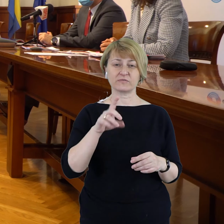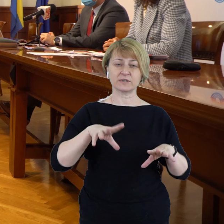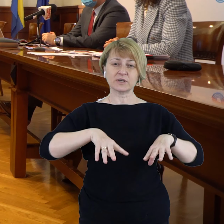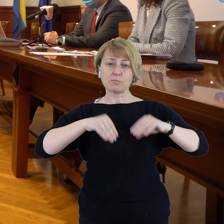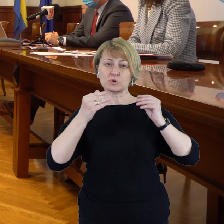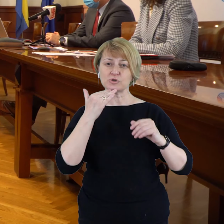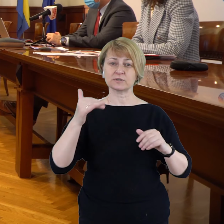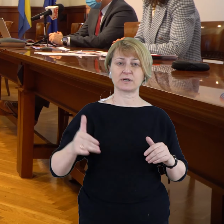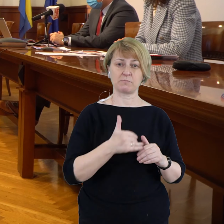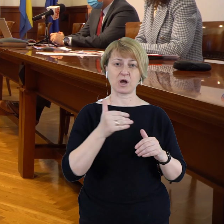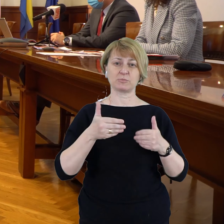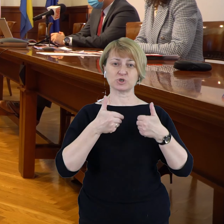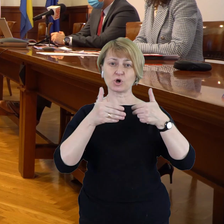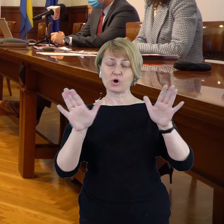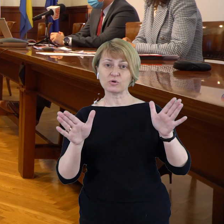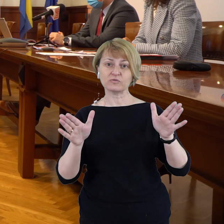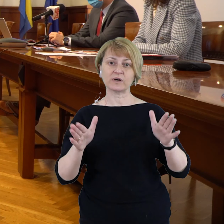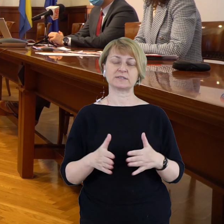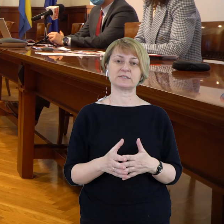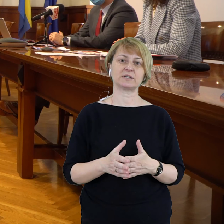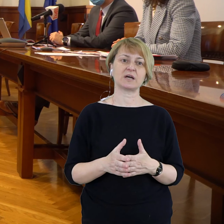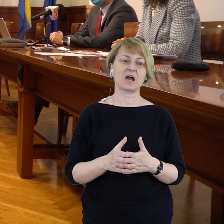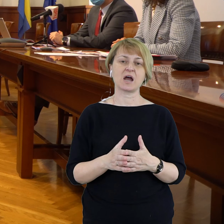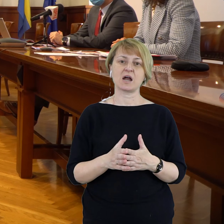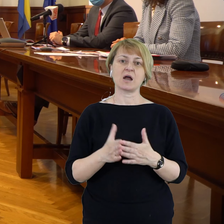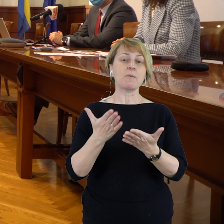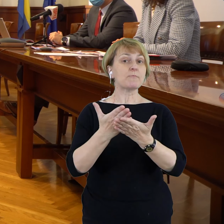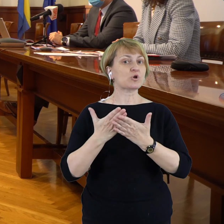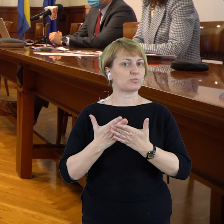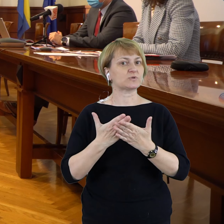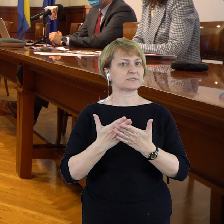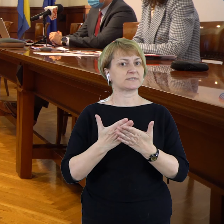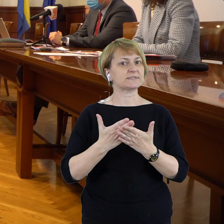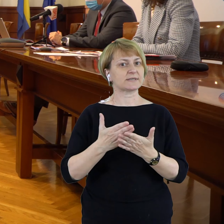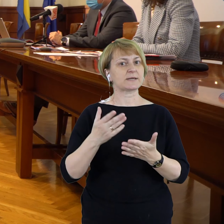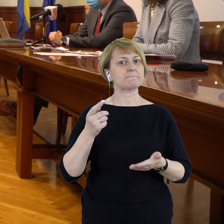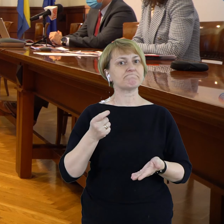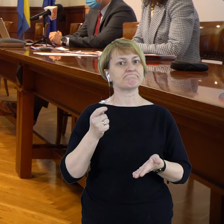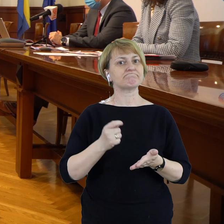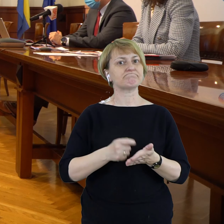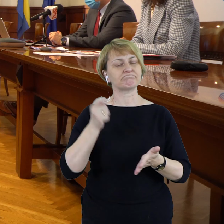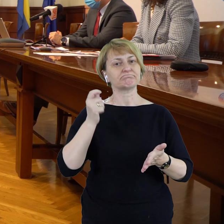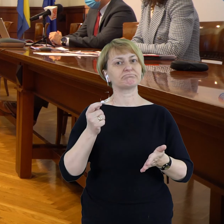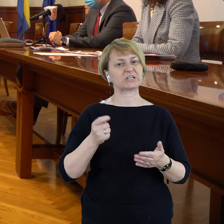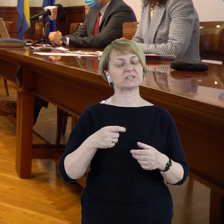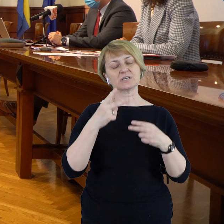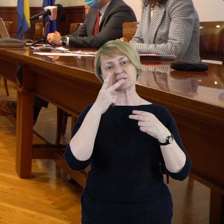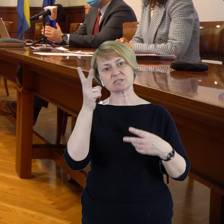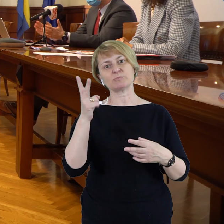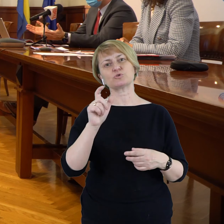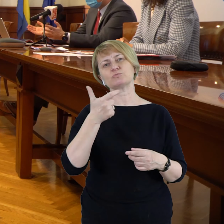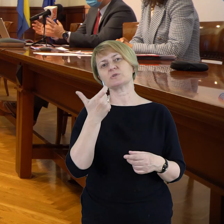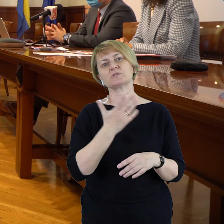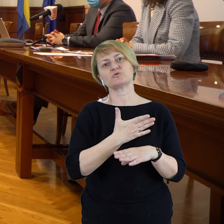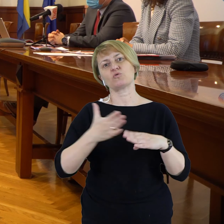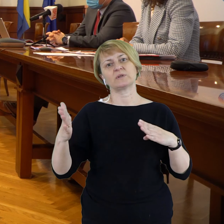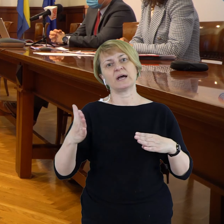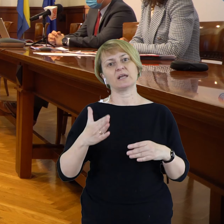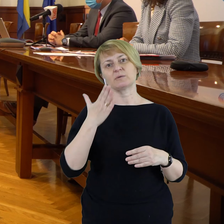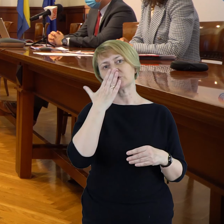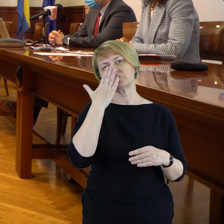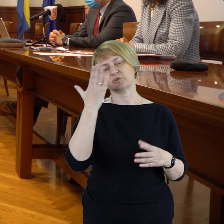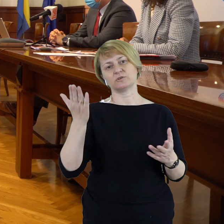może końca kwietnia, początku maja powinniśmy doczekać się otwarcia ofert przetargowych na stadion. I co dalej?